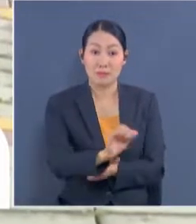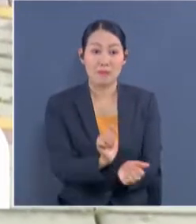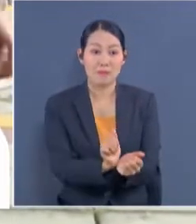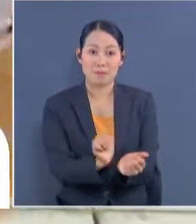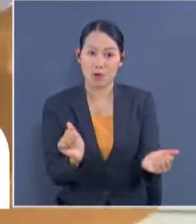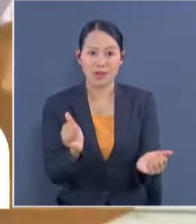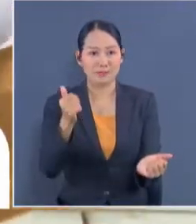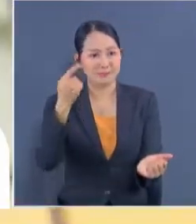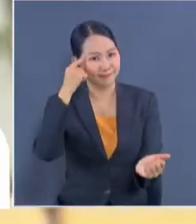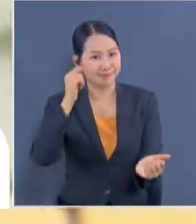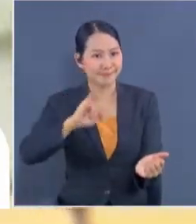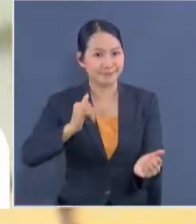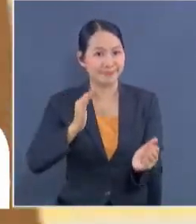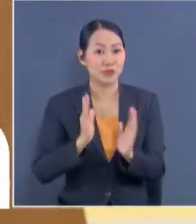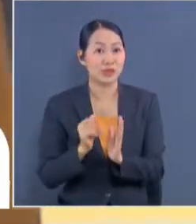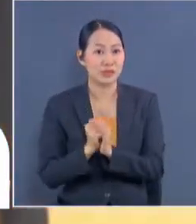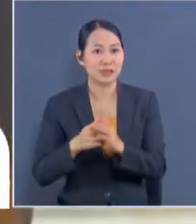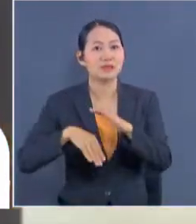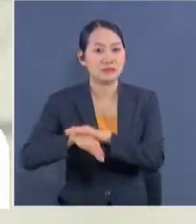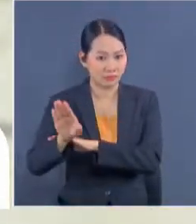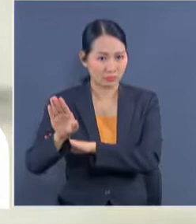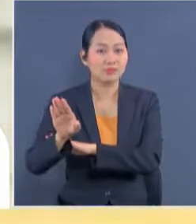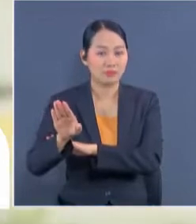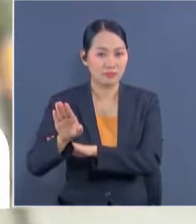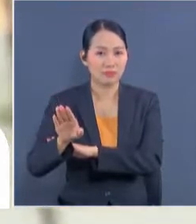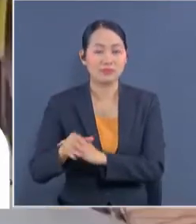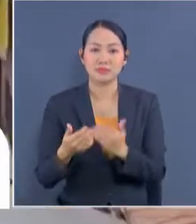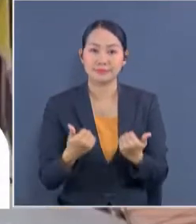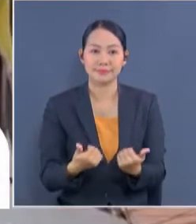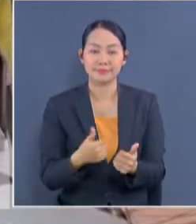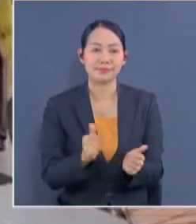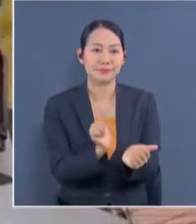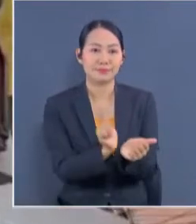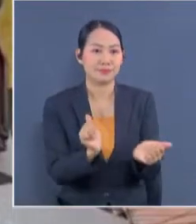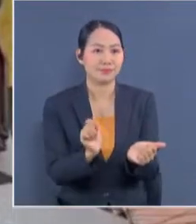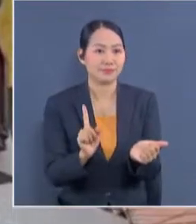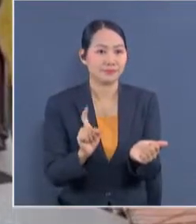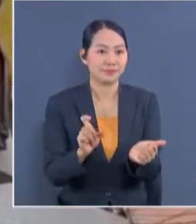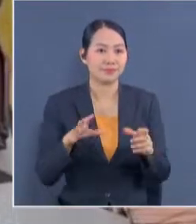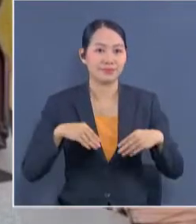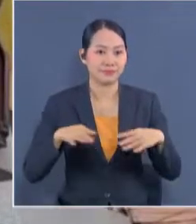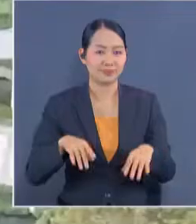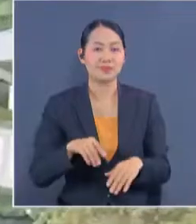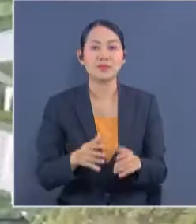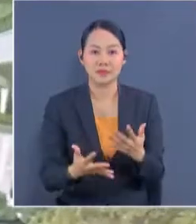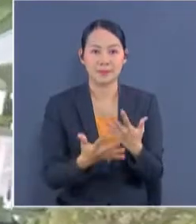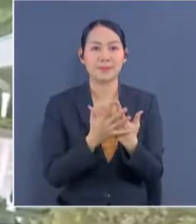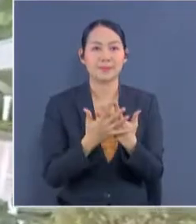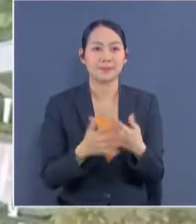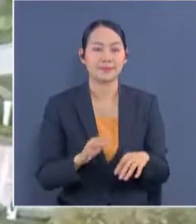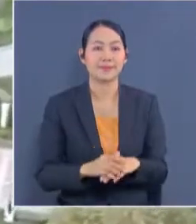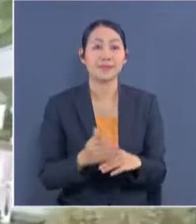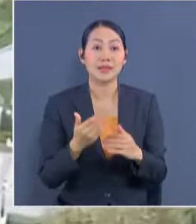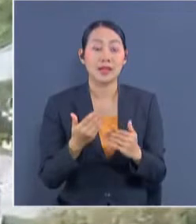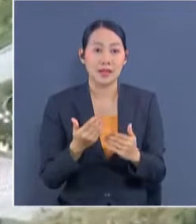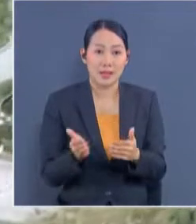จะถูกคุมตัวไปคุมขังที่เรือนจำพิเศษกรุงเทพทันทีนะครับส่วนเรื่องรถยนต์ของกลาง4คันที่รองผู้บัง